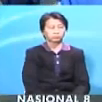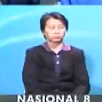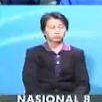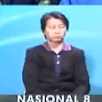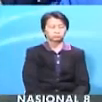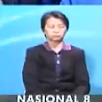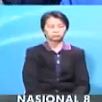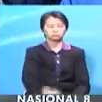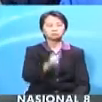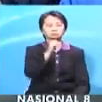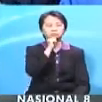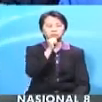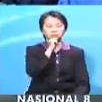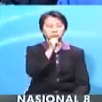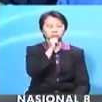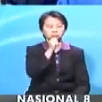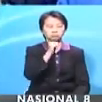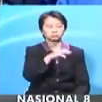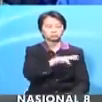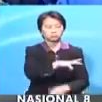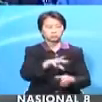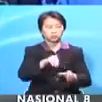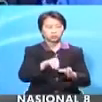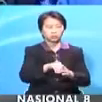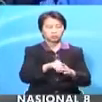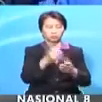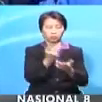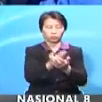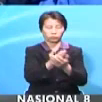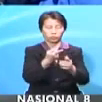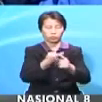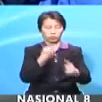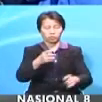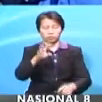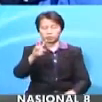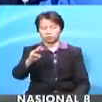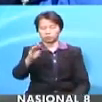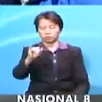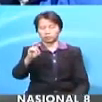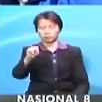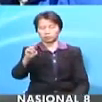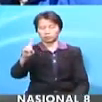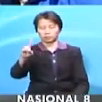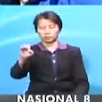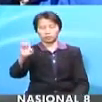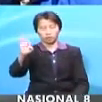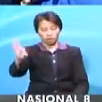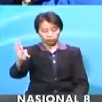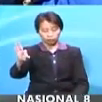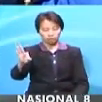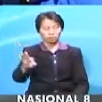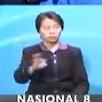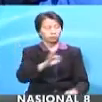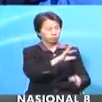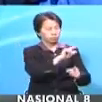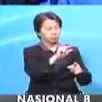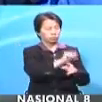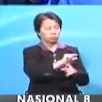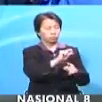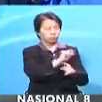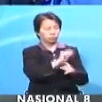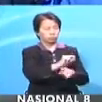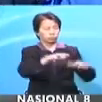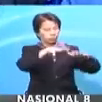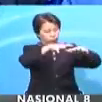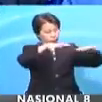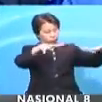tidak melibat menggunakan esek-esek yang tak digunakan lagi yaitu Plankton minyak